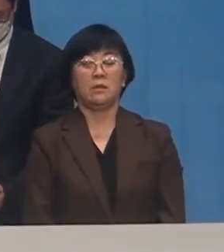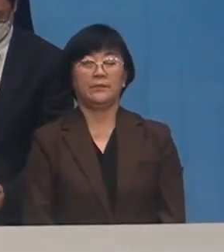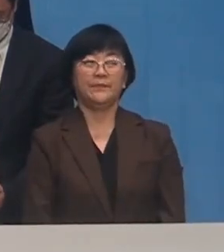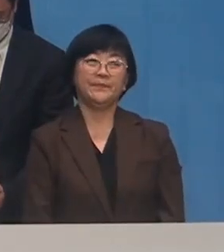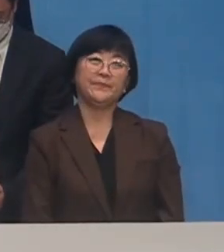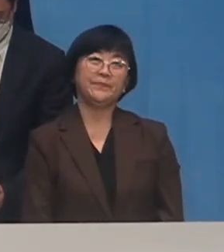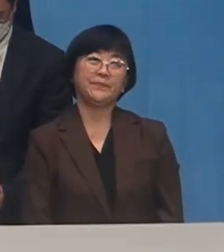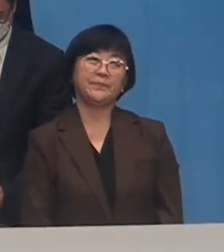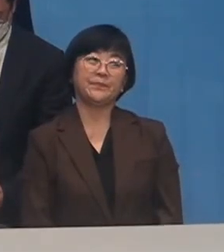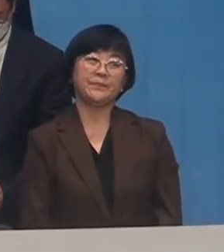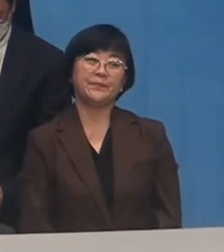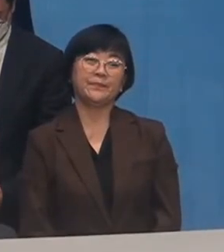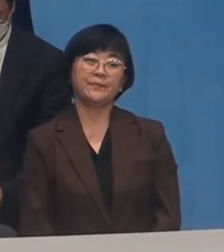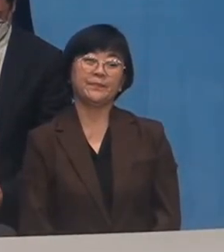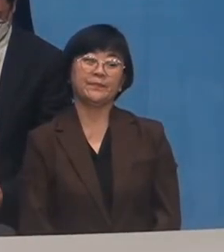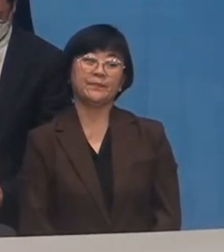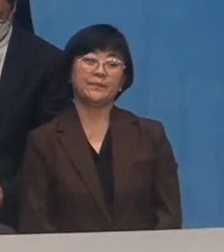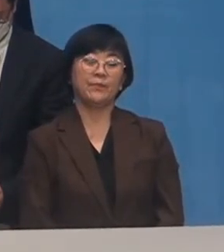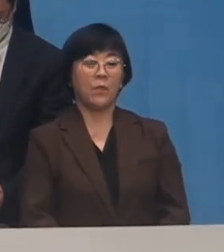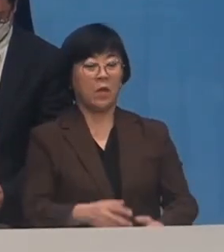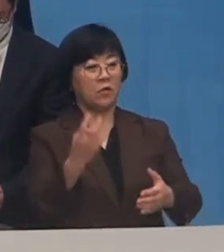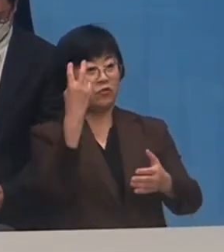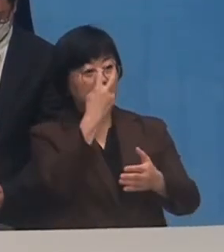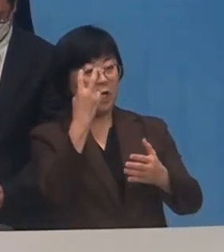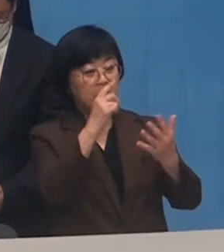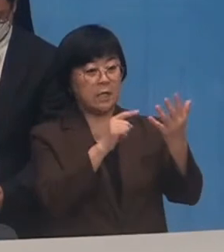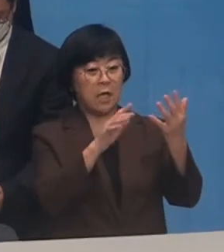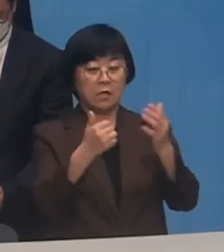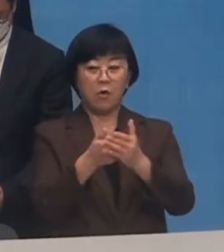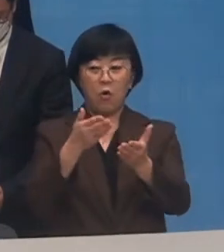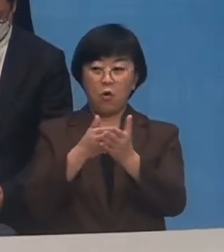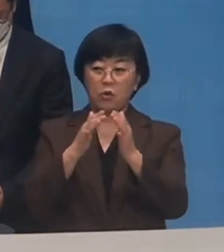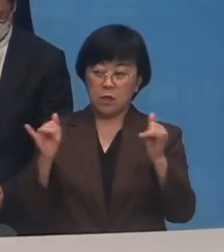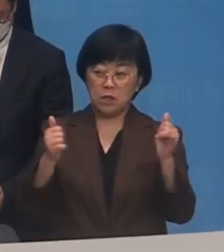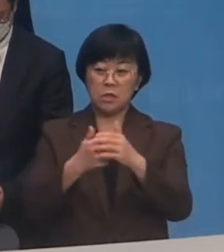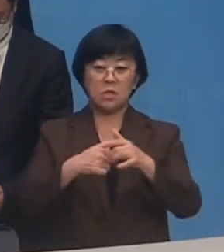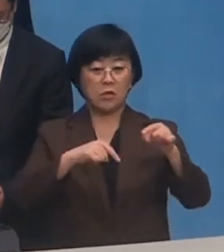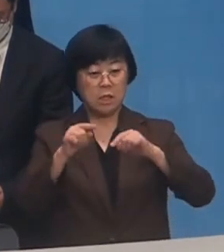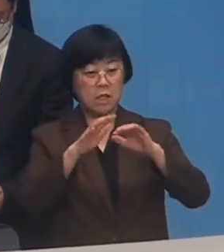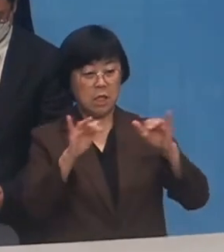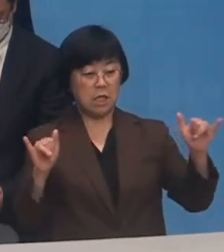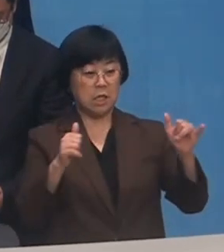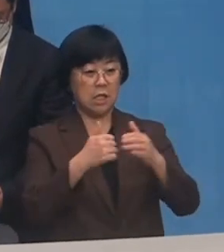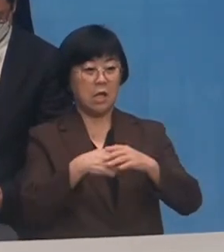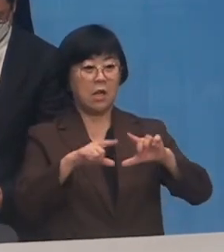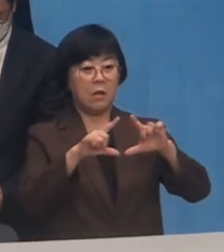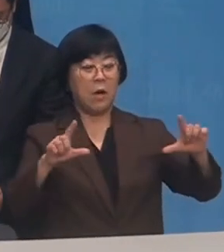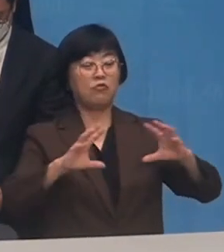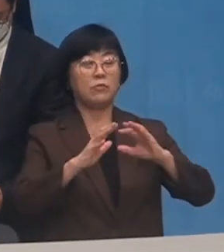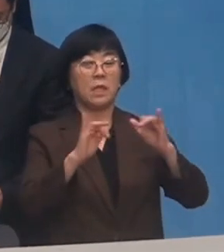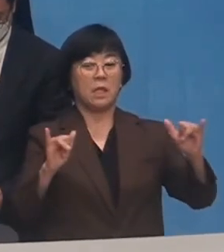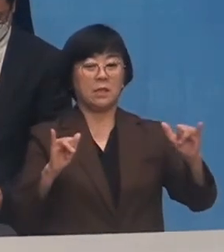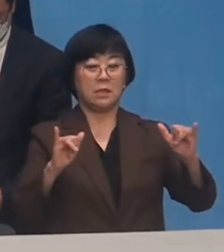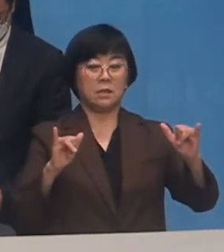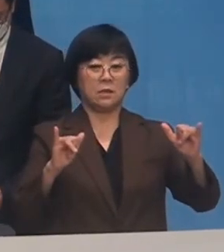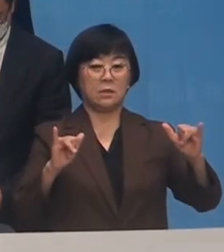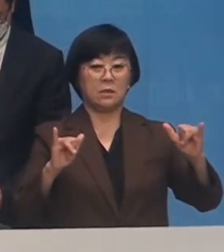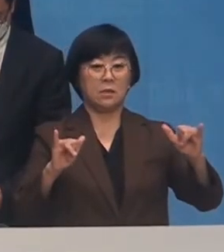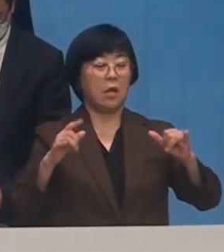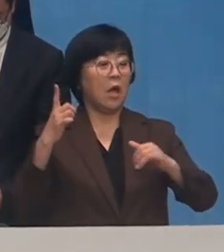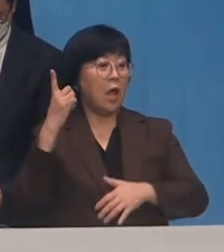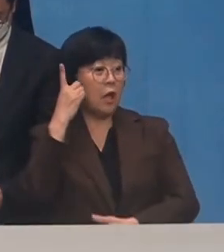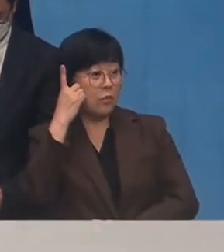그리고 수사 대상도 아닌 언론인, 정치인은 물론이고 일반 국민까지